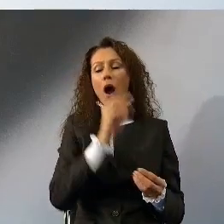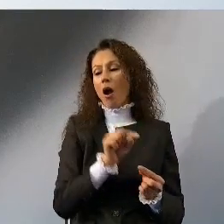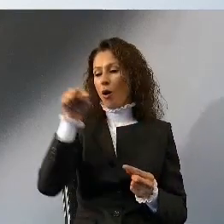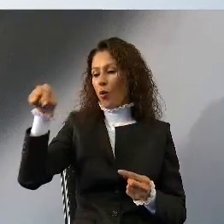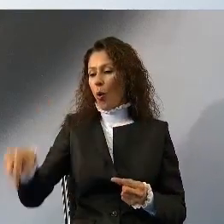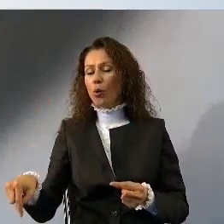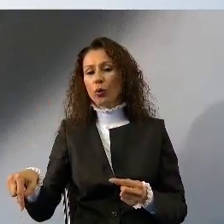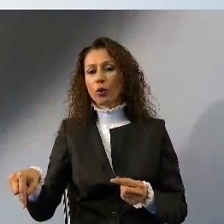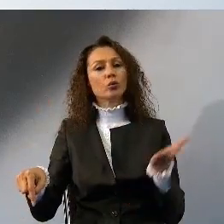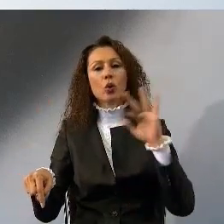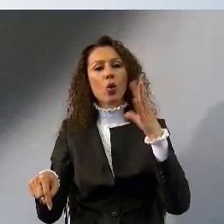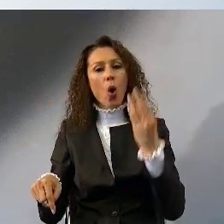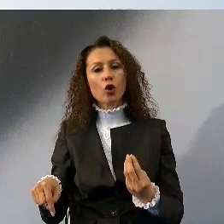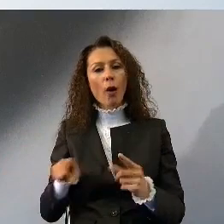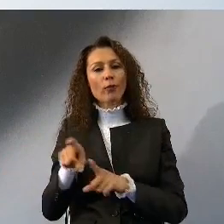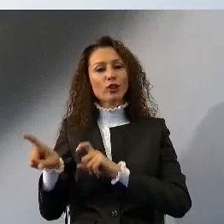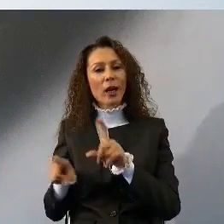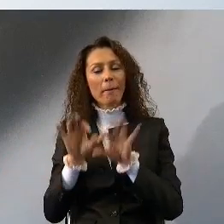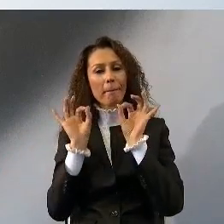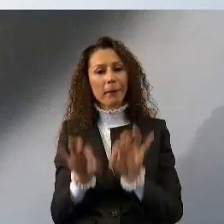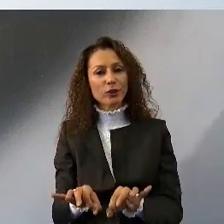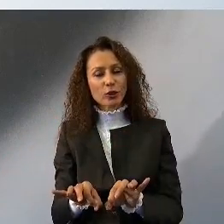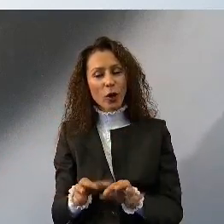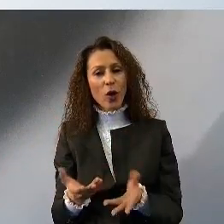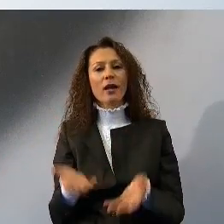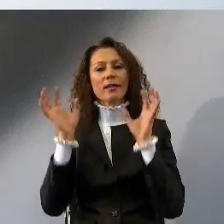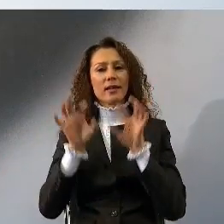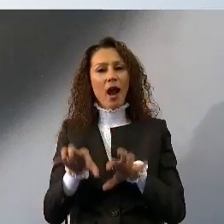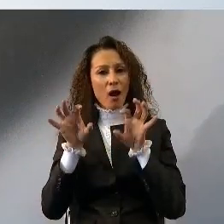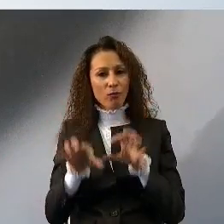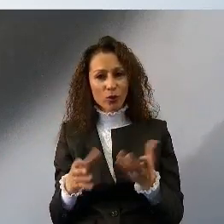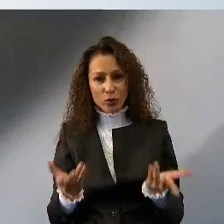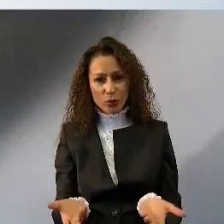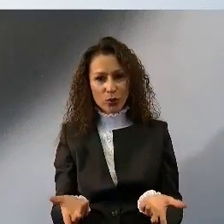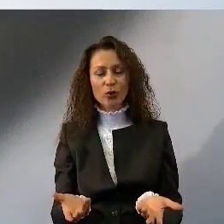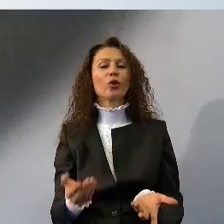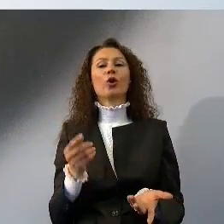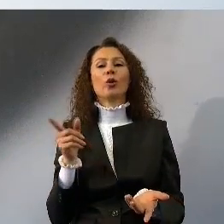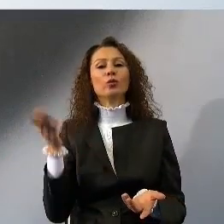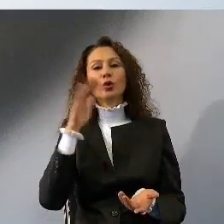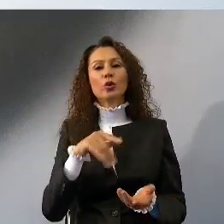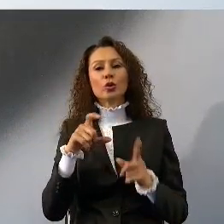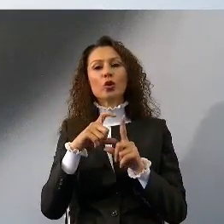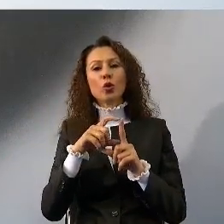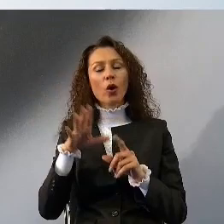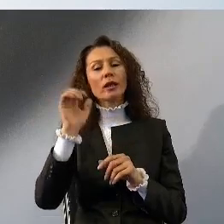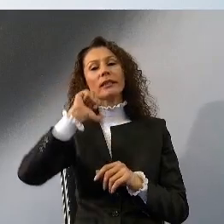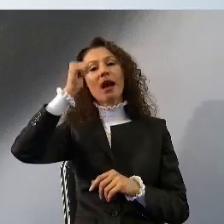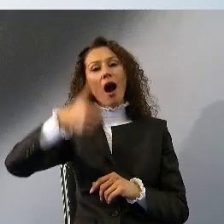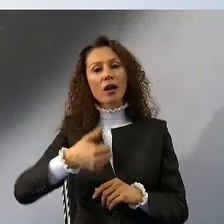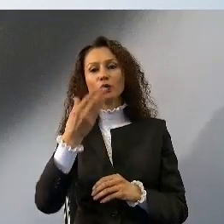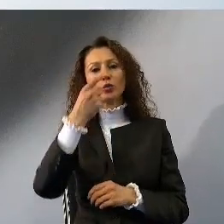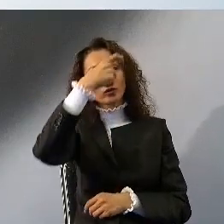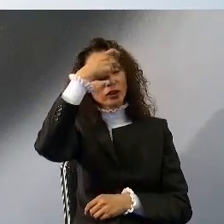Ne oluyor? Başlıyor böcekler gelmeye. Başlıyor yağmur yağmaya. Bugün dolu oluyor. Yarın